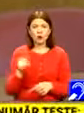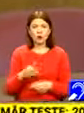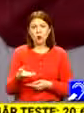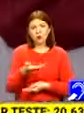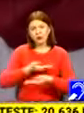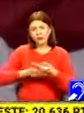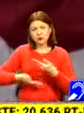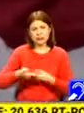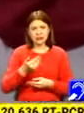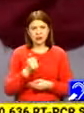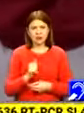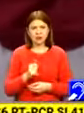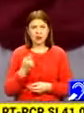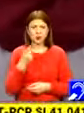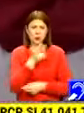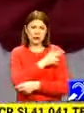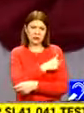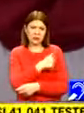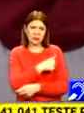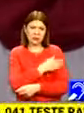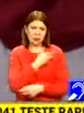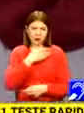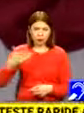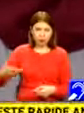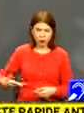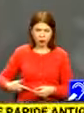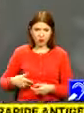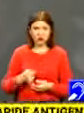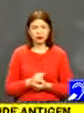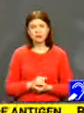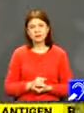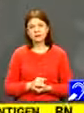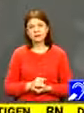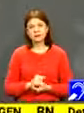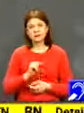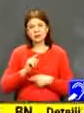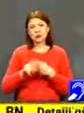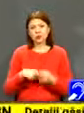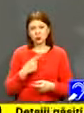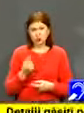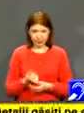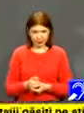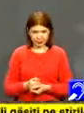transferat la unul din spitalele din București și ulterior